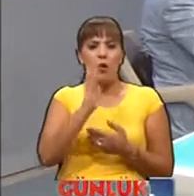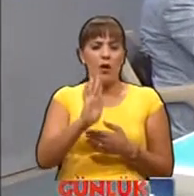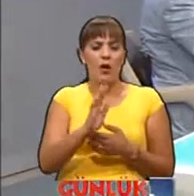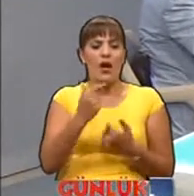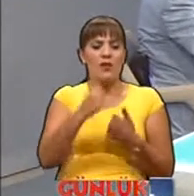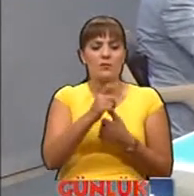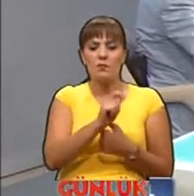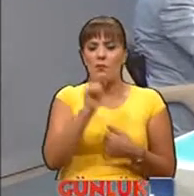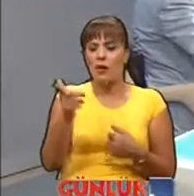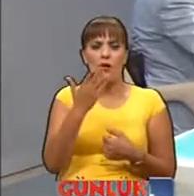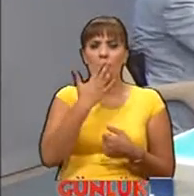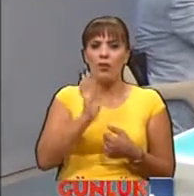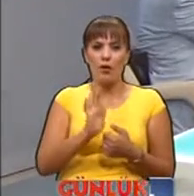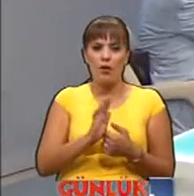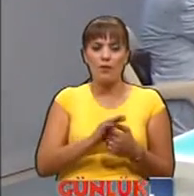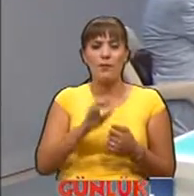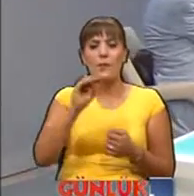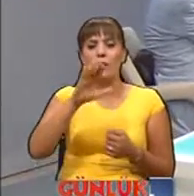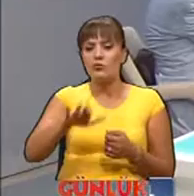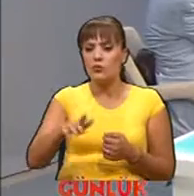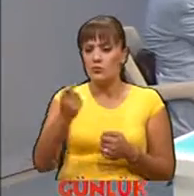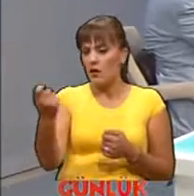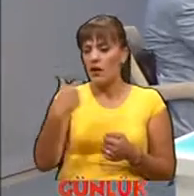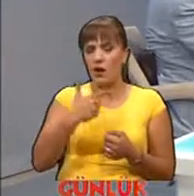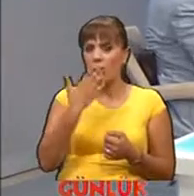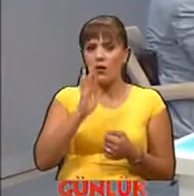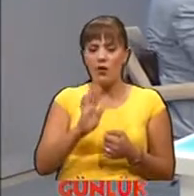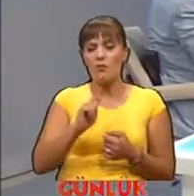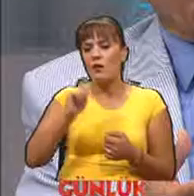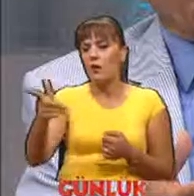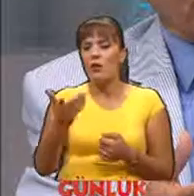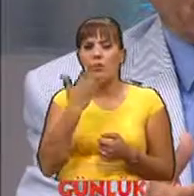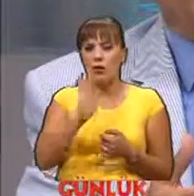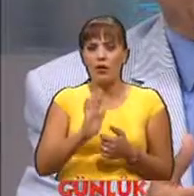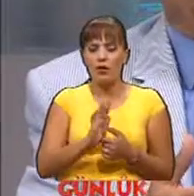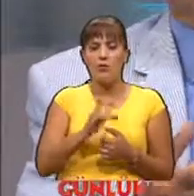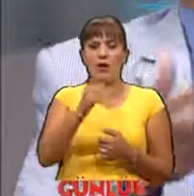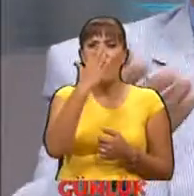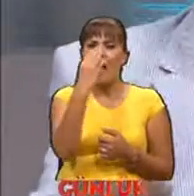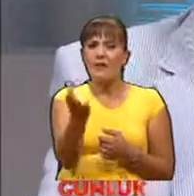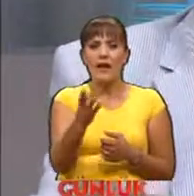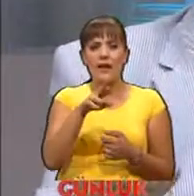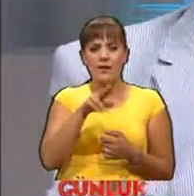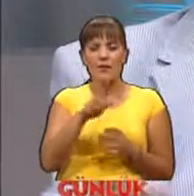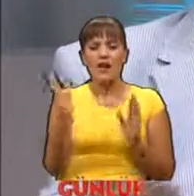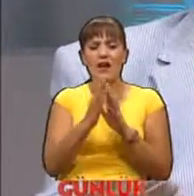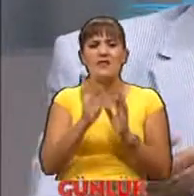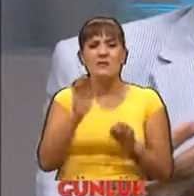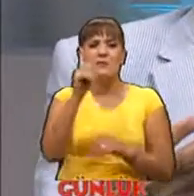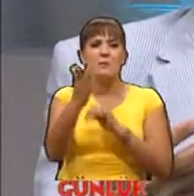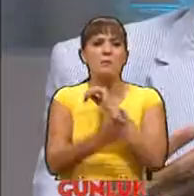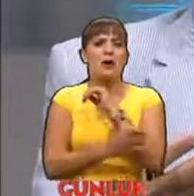değil, eşinin para ödemesi söz konusu değil. Hı hı. Çocuğundan para alması söz konusu değil, para ödenmesi söz konusu bir değil. Bir armağan, hediye olarak. Karşılıksız